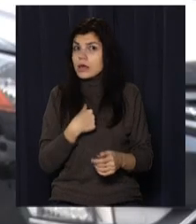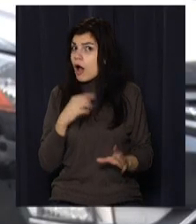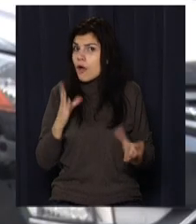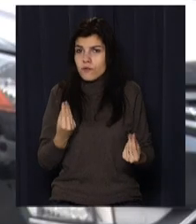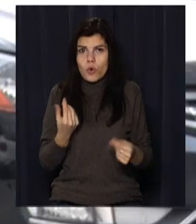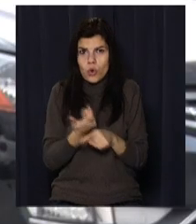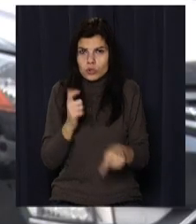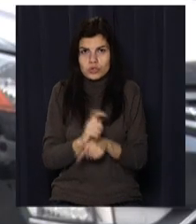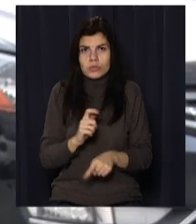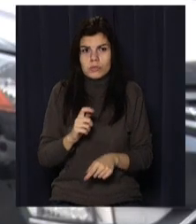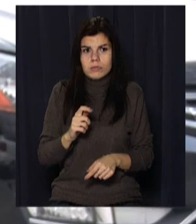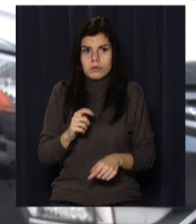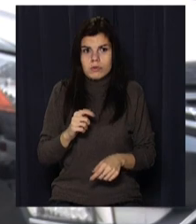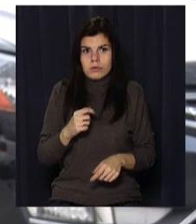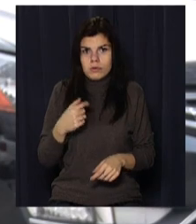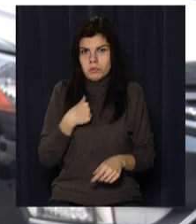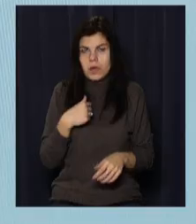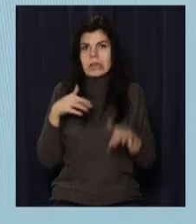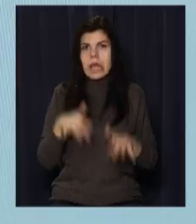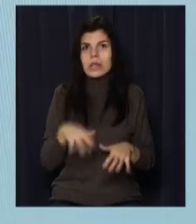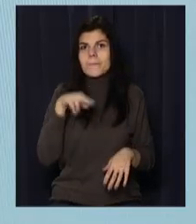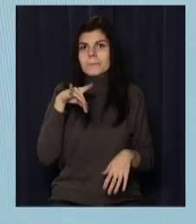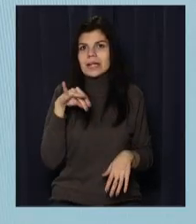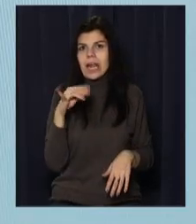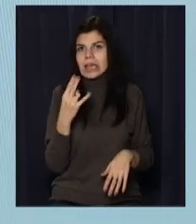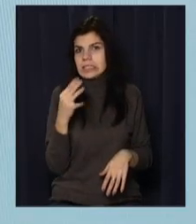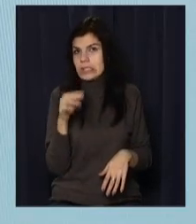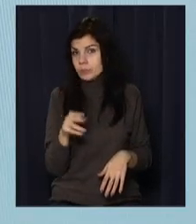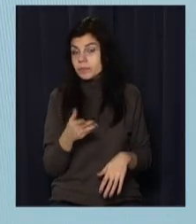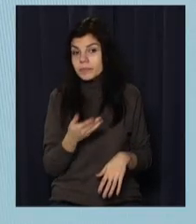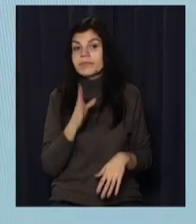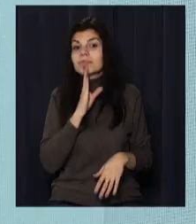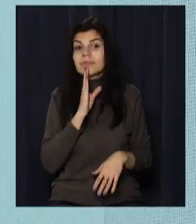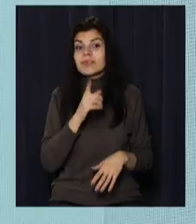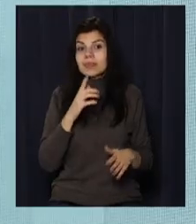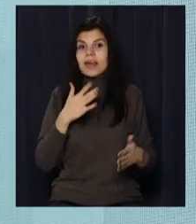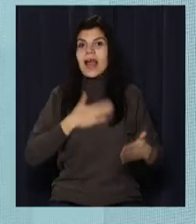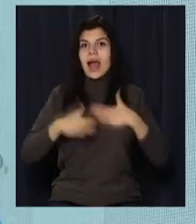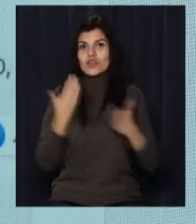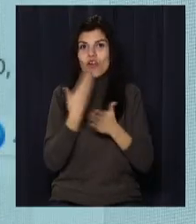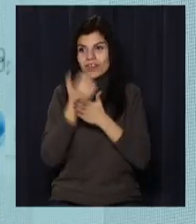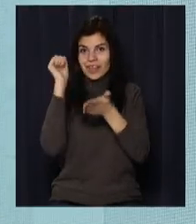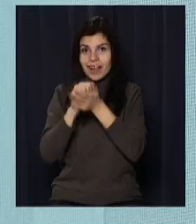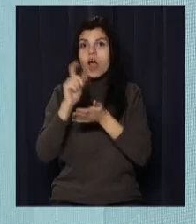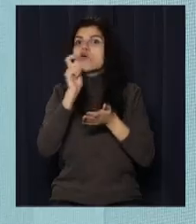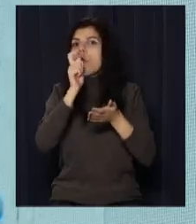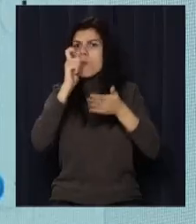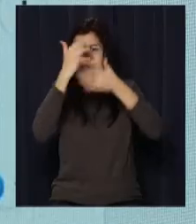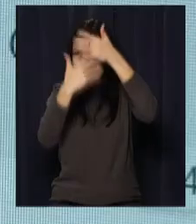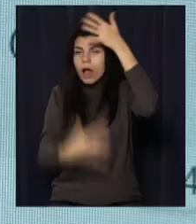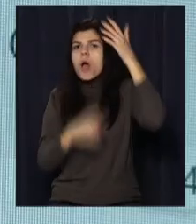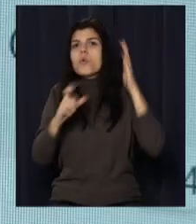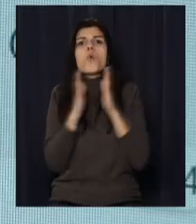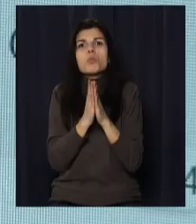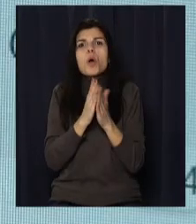чоловік і для мене це було діло принципу. Олена поділилася радісною новиною у Фейсбук і отримала сотні коментарів. Люди